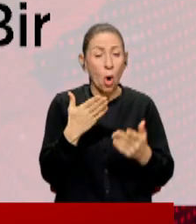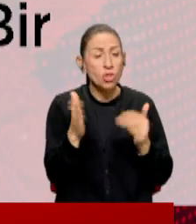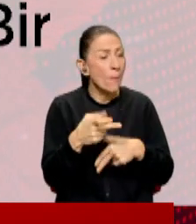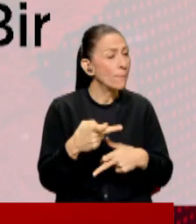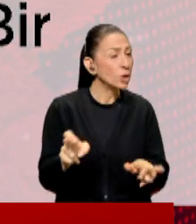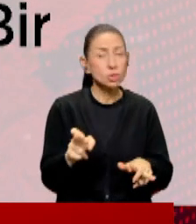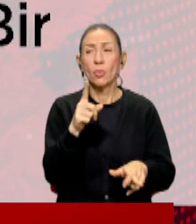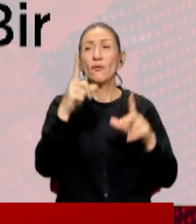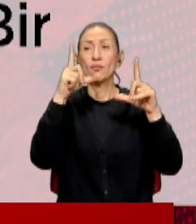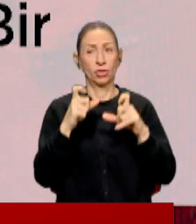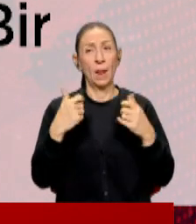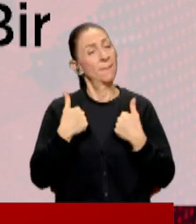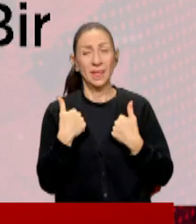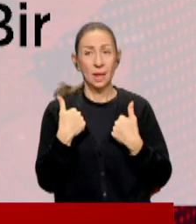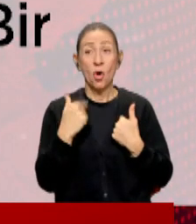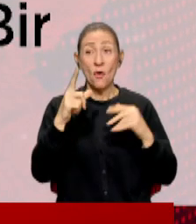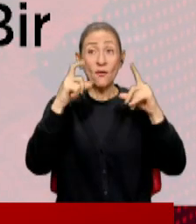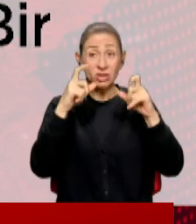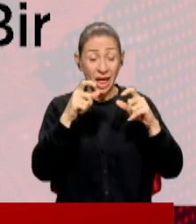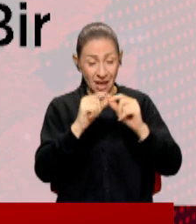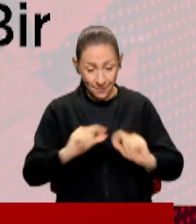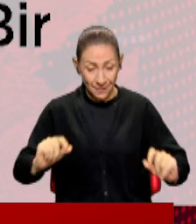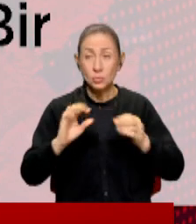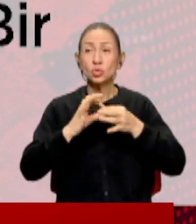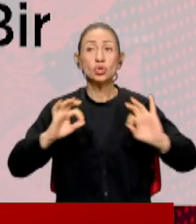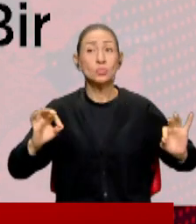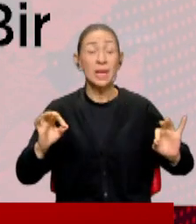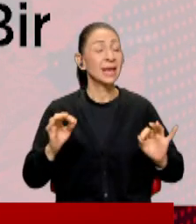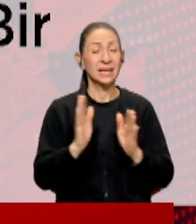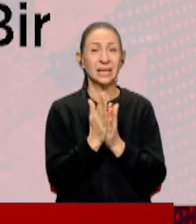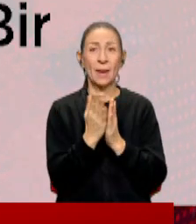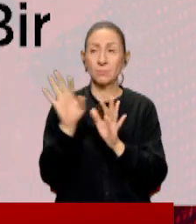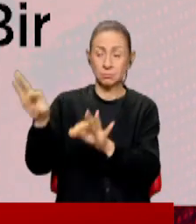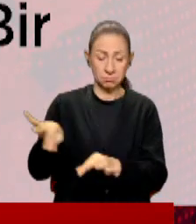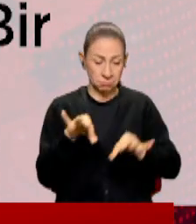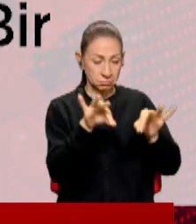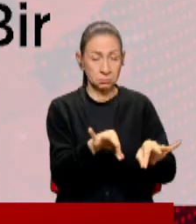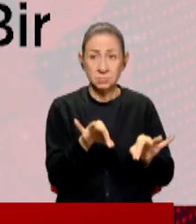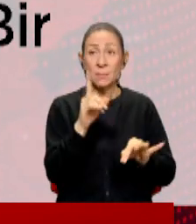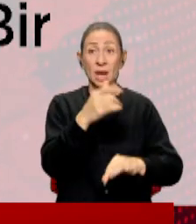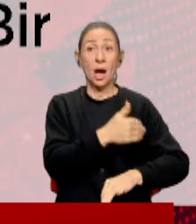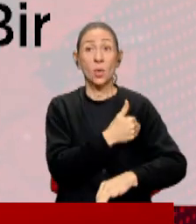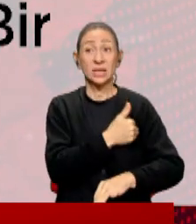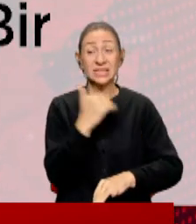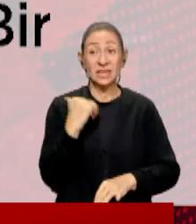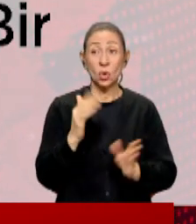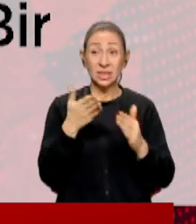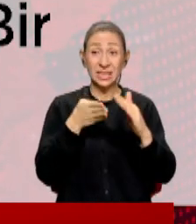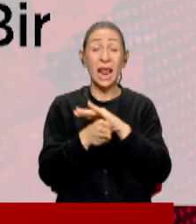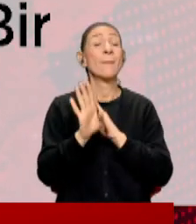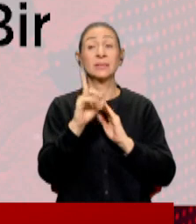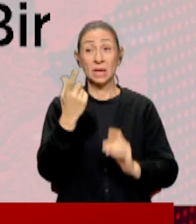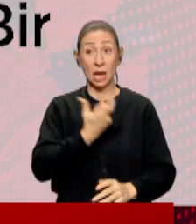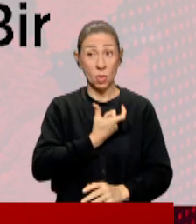oda boşken bu fotoğrafı çektirdik o fotoğrafın altında paylaştığım söz de bir kitap sözü bir avukatın savcının odasına